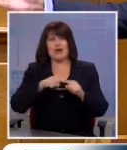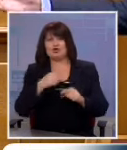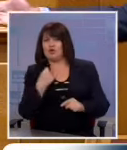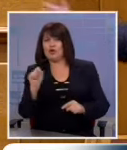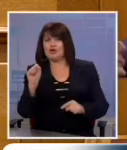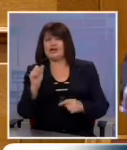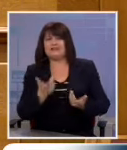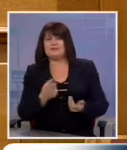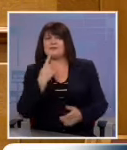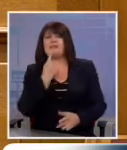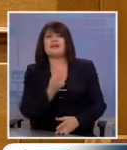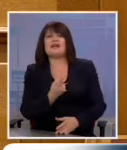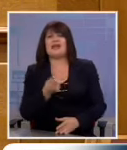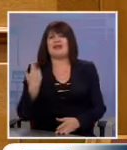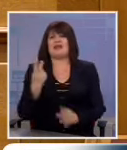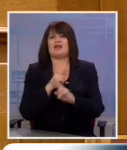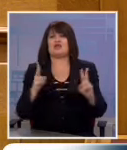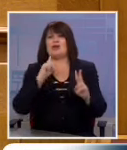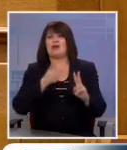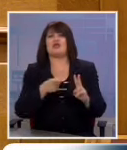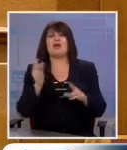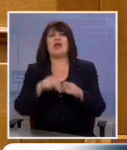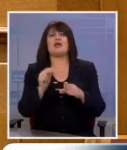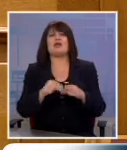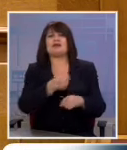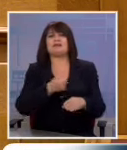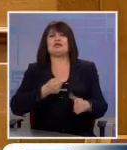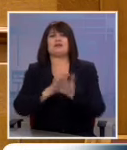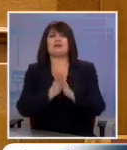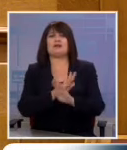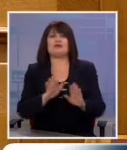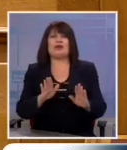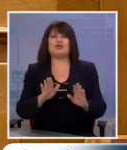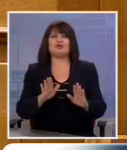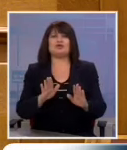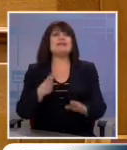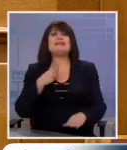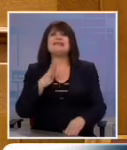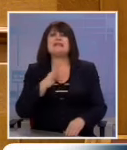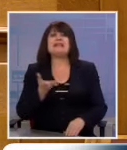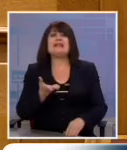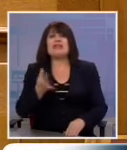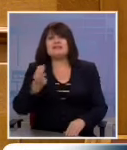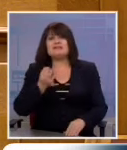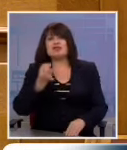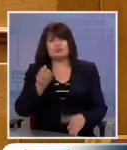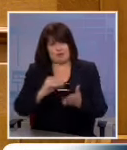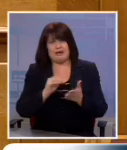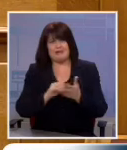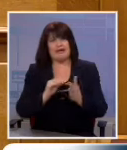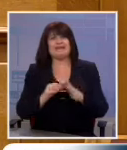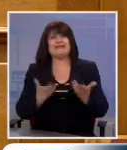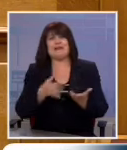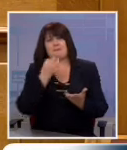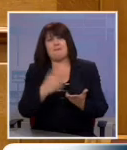Δεν λέτε εσείς ότι είναι νοπή και καθαρή η εντολή σας για τερματισμό της λιτότητας? Τι θέλετε, να σας το πούνε άλλη μια φορά Σας